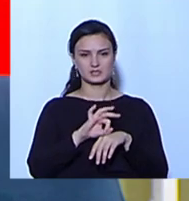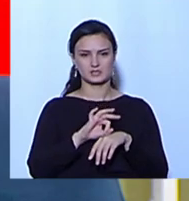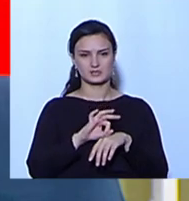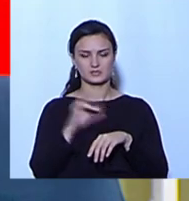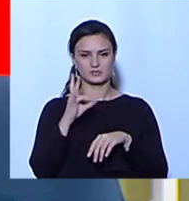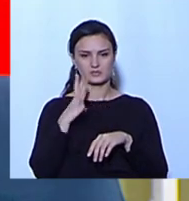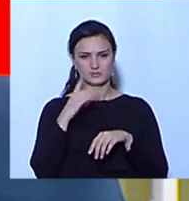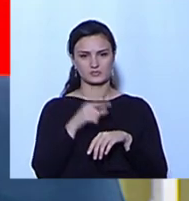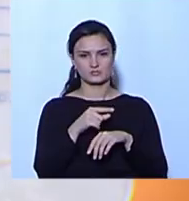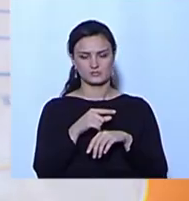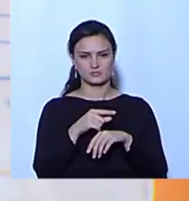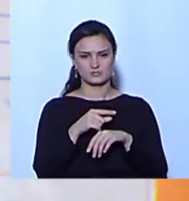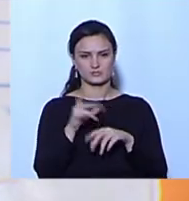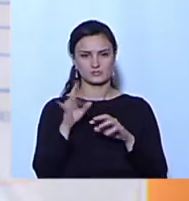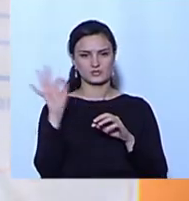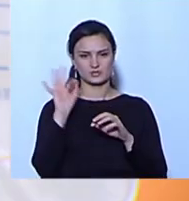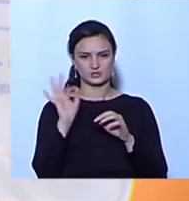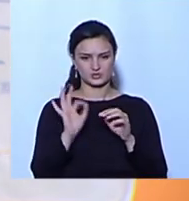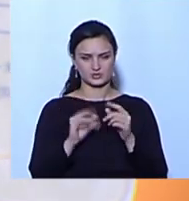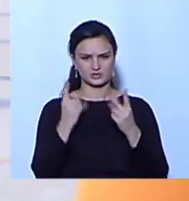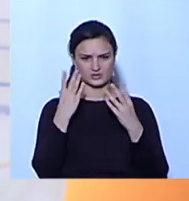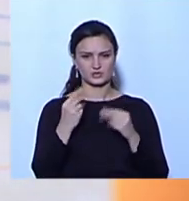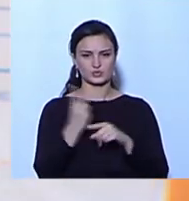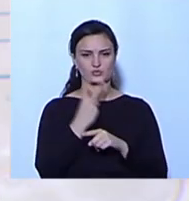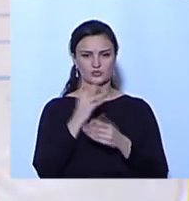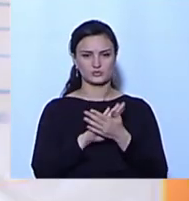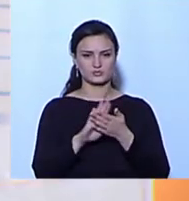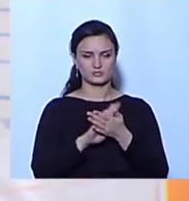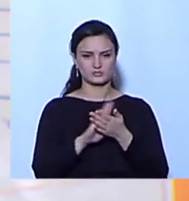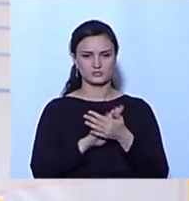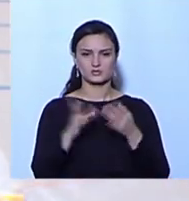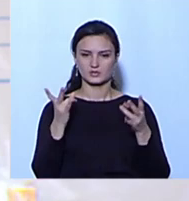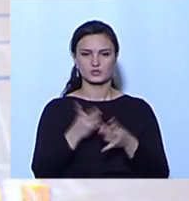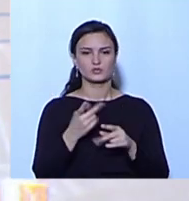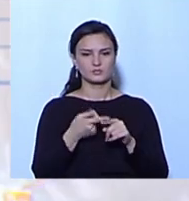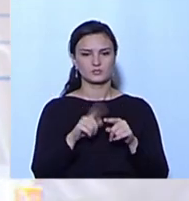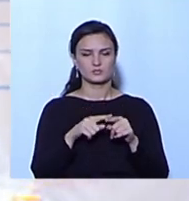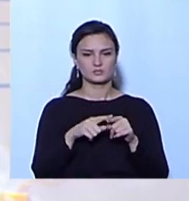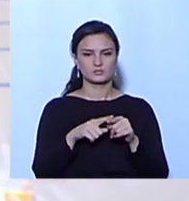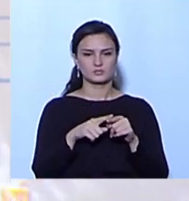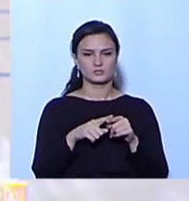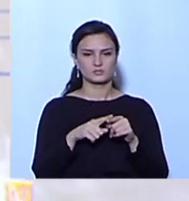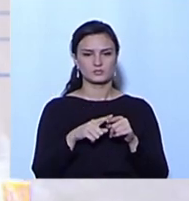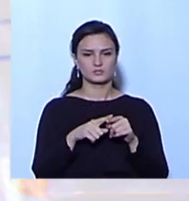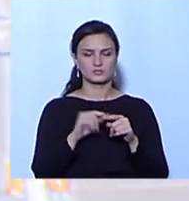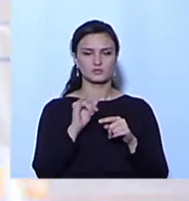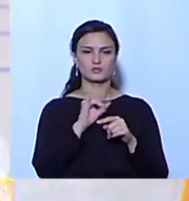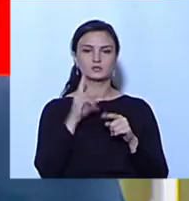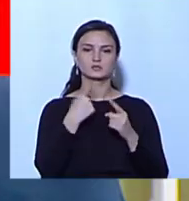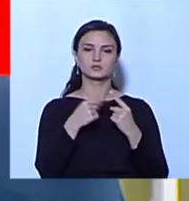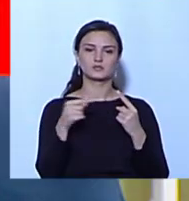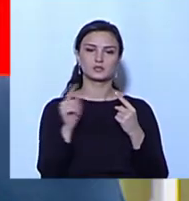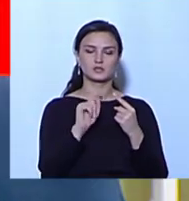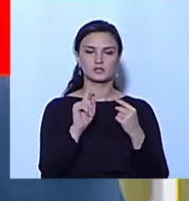უნდა ტარდებოდეს რუტინულად, დღეში ორჯერ და საჭიროებისას, თუ ხდება დეფეკაციის აქტი ან თუ სხვა